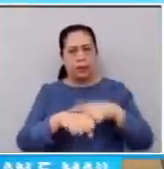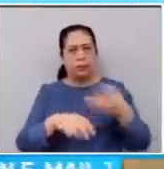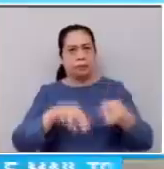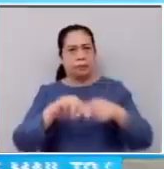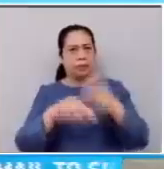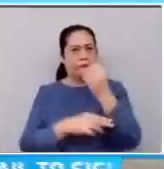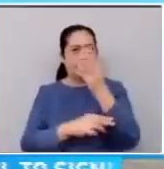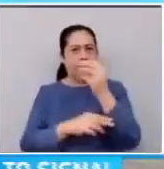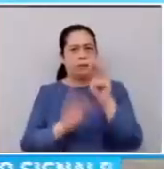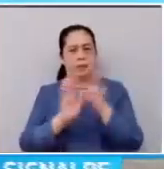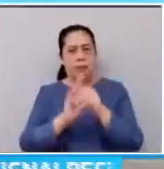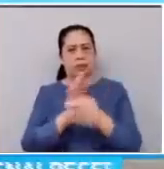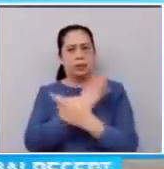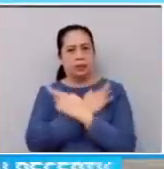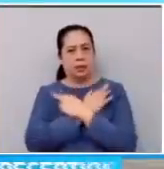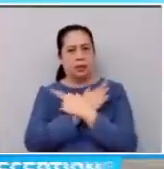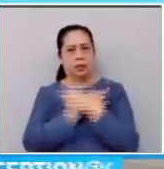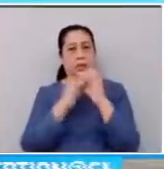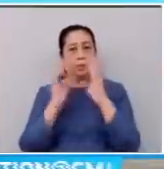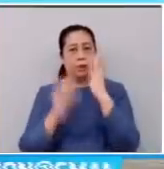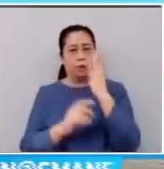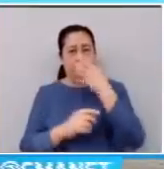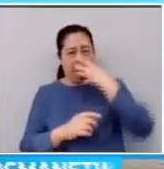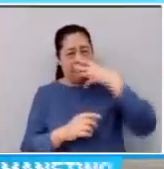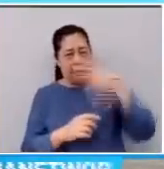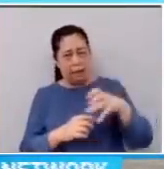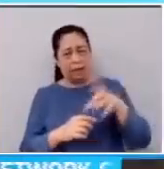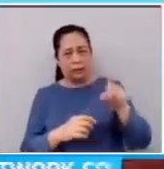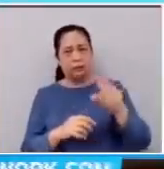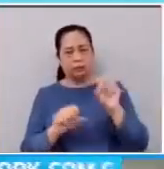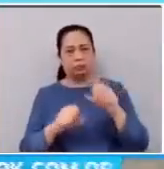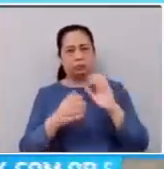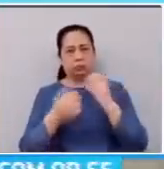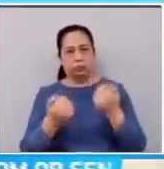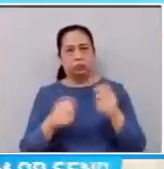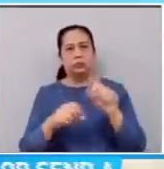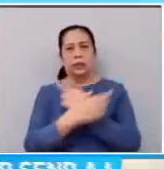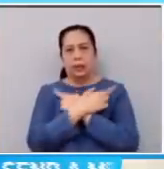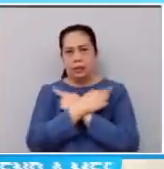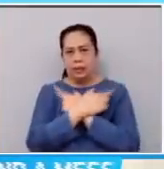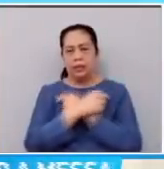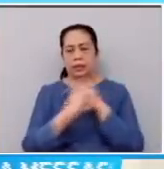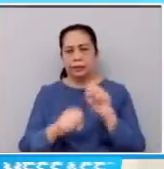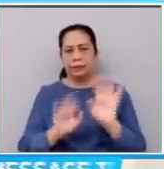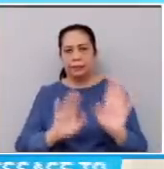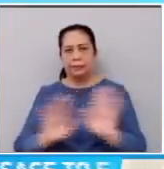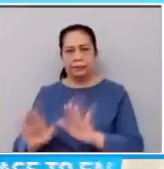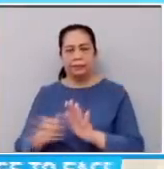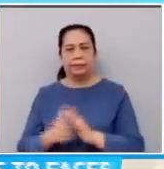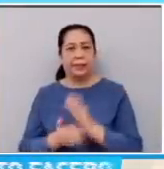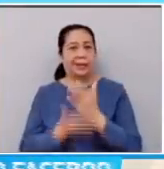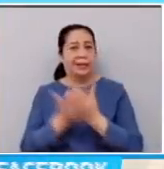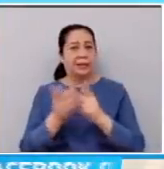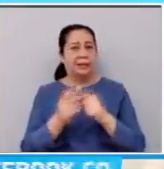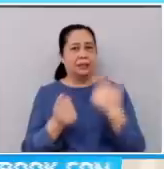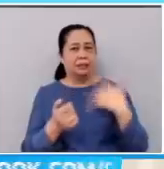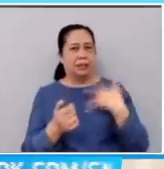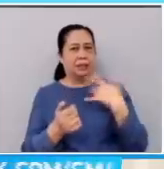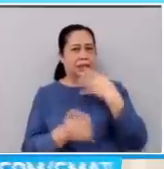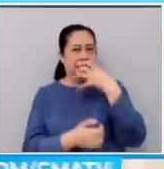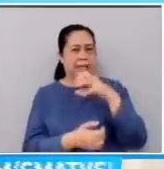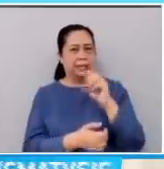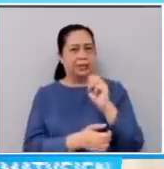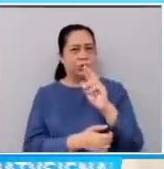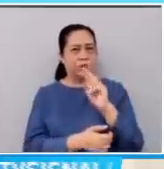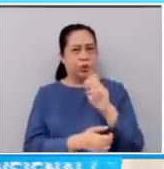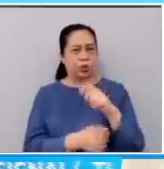pahinga kung 40 degrees Celsius pataas ang naitalang init factor sa Metro Manila. Ilan sa mga sintomas ng heat stroke ang pag-init ng